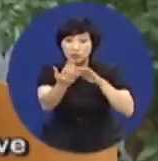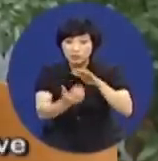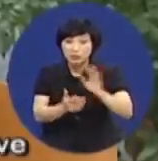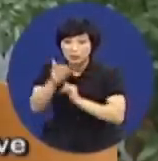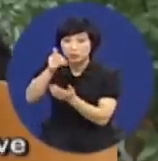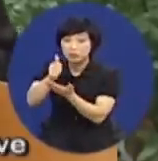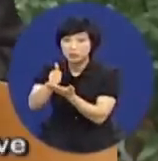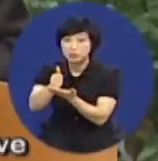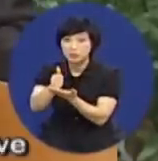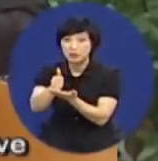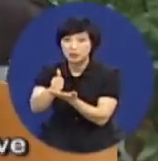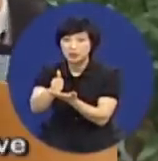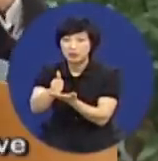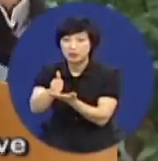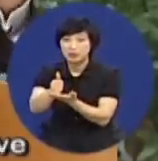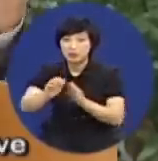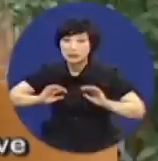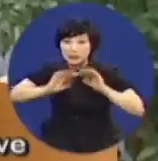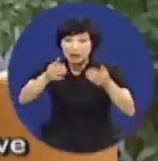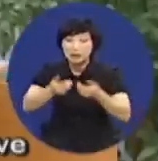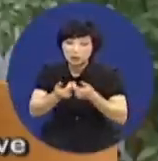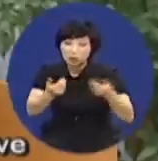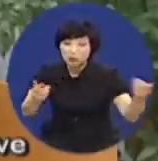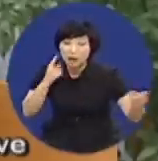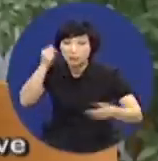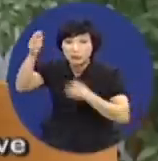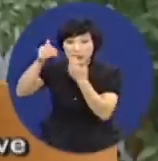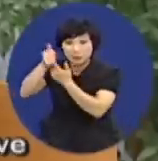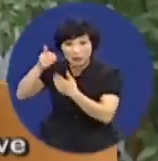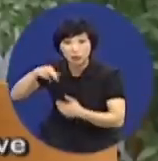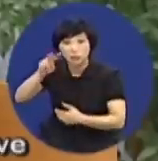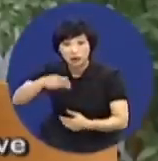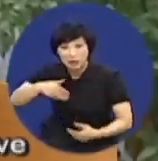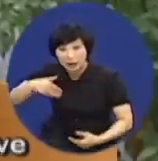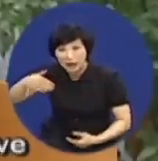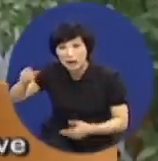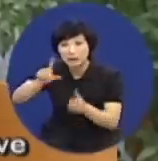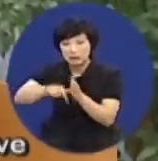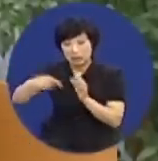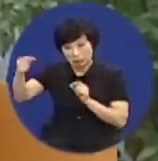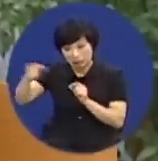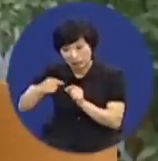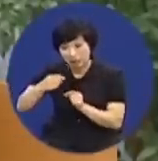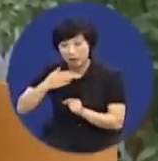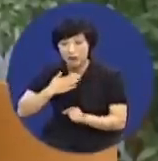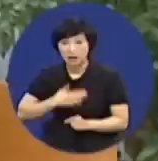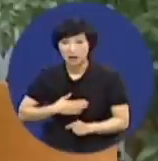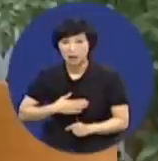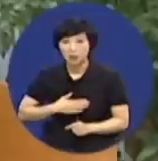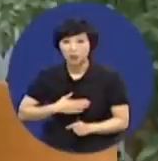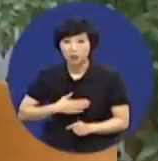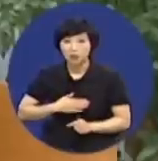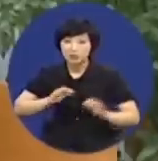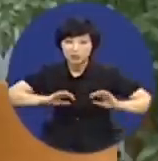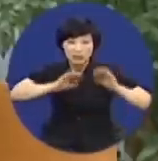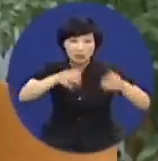りの前にそのこの世を去って父の身元に行くべきご自分の時が来たことを知られた